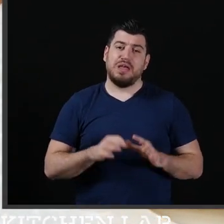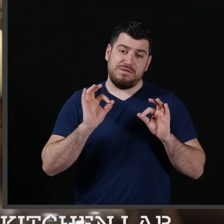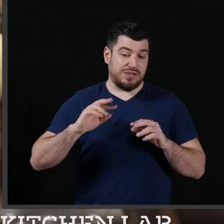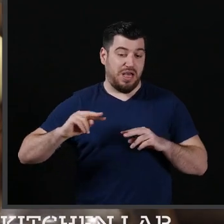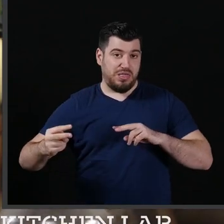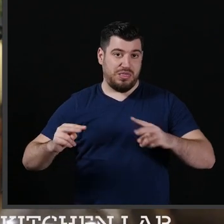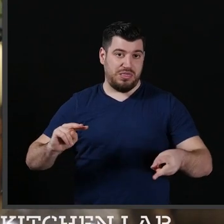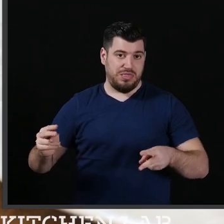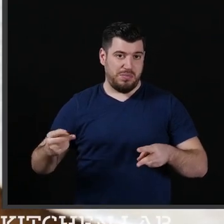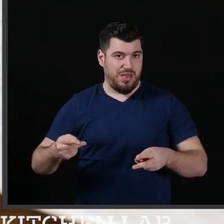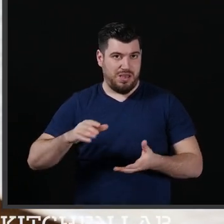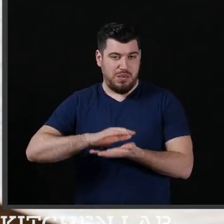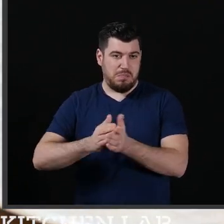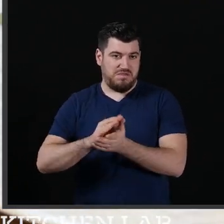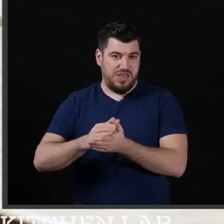υπάρχουν. Λίγο θυμαράκι.